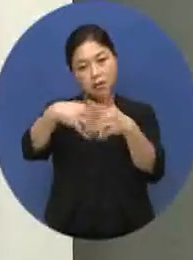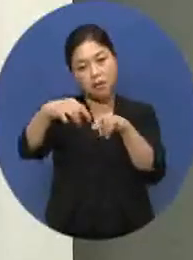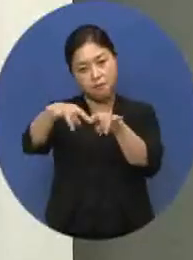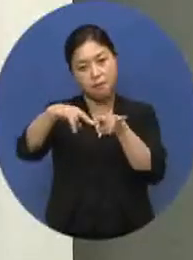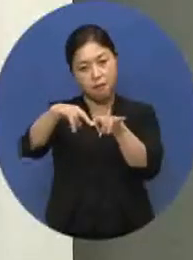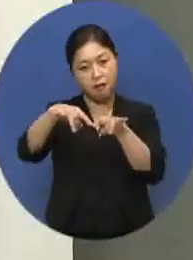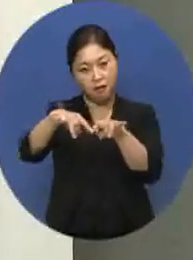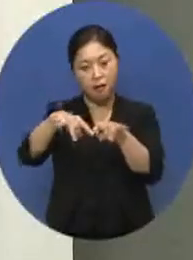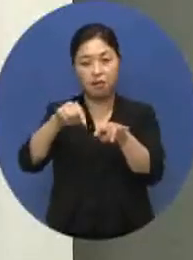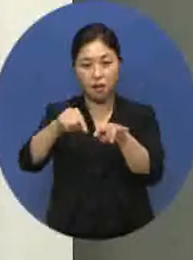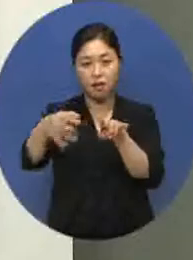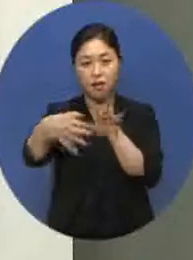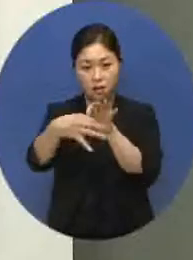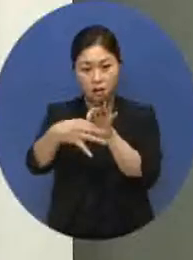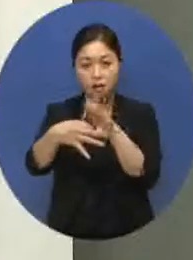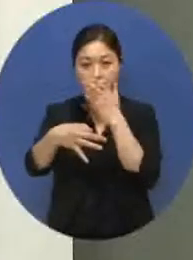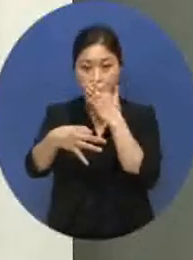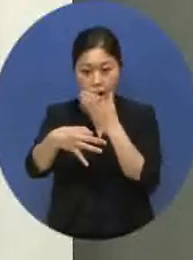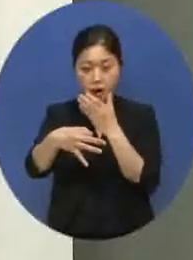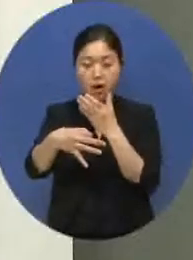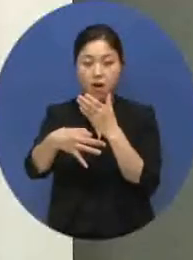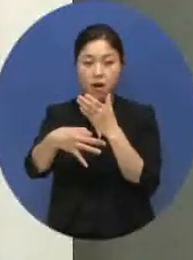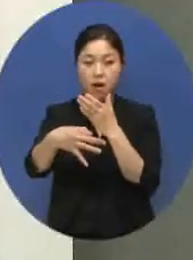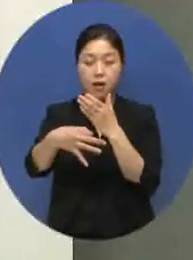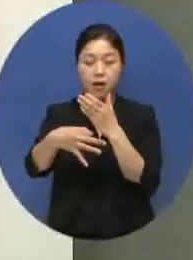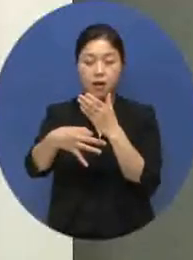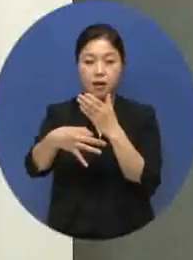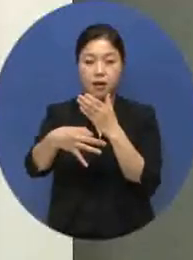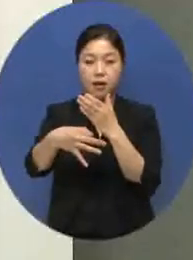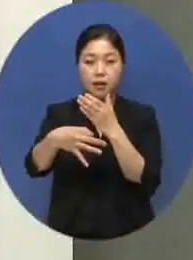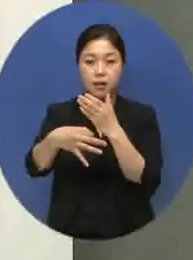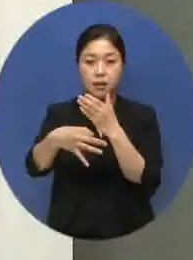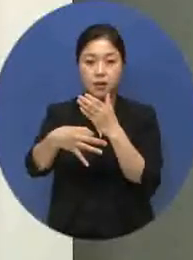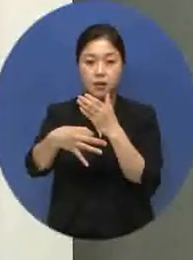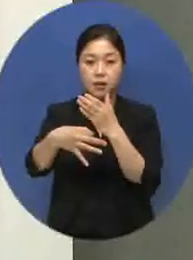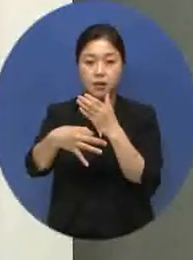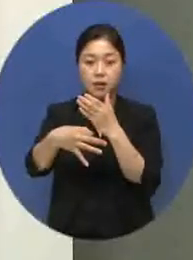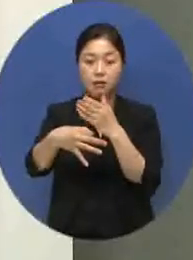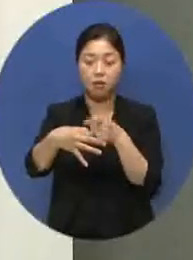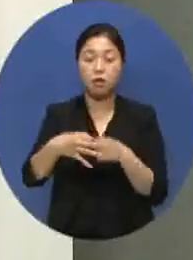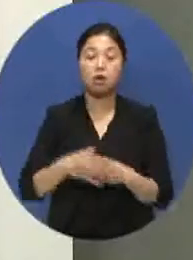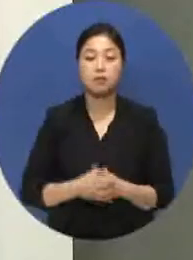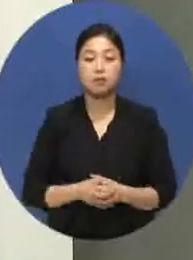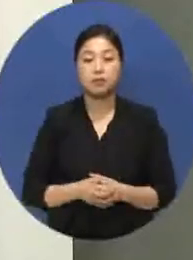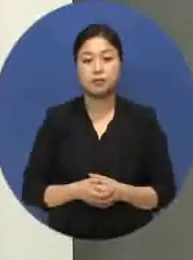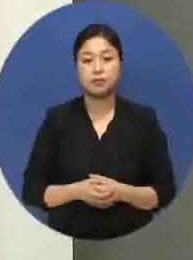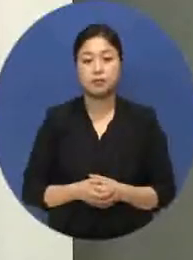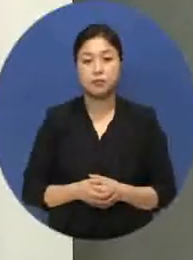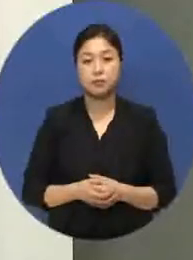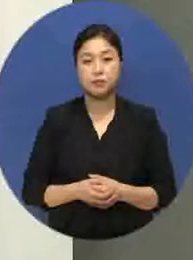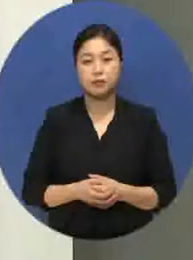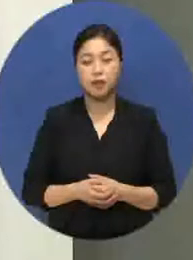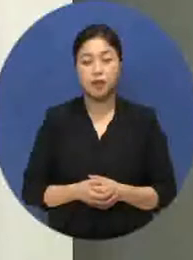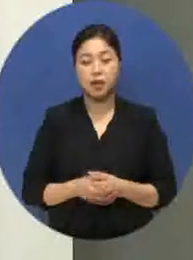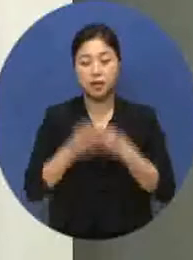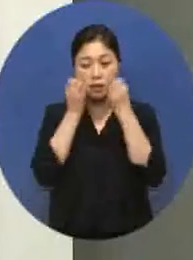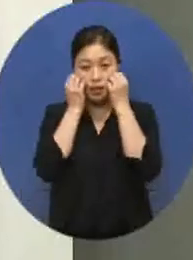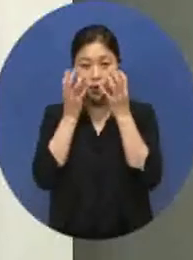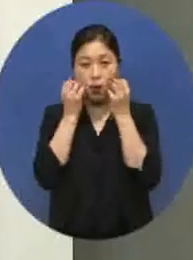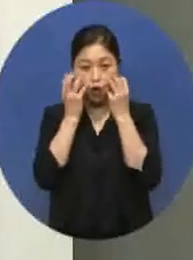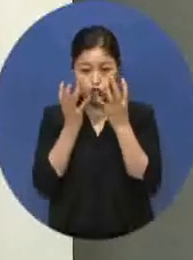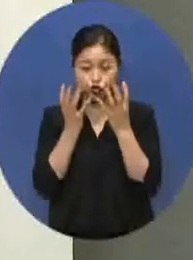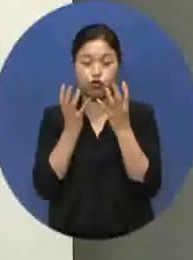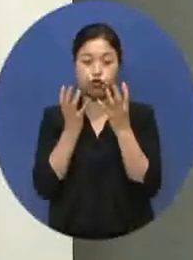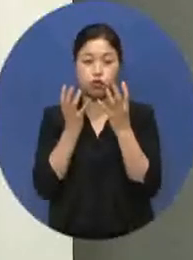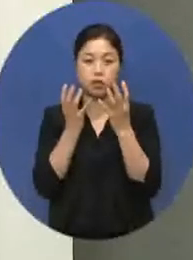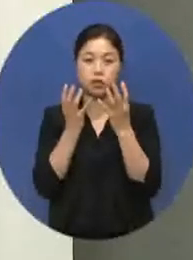디지털 매체에 접근할 수 있는 장애라면은 예, 예. 그 새로운 길이 오히려